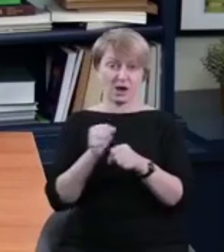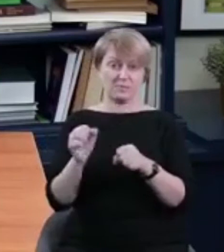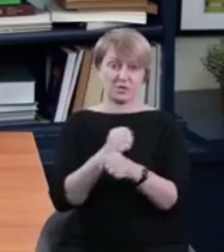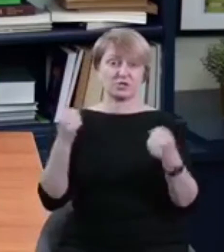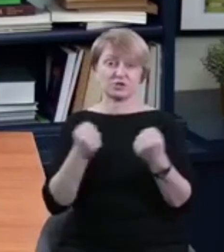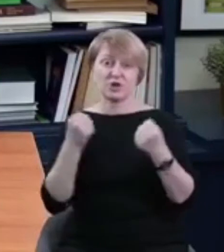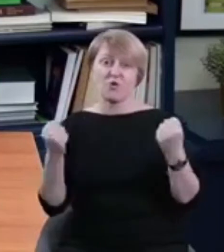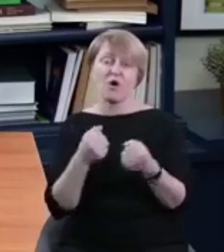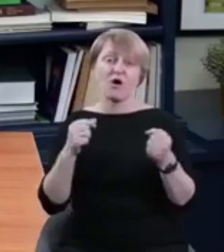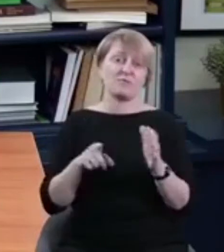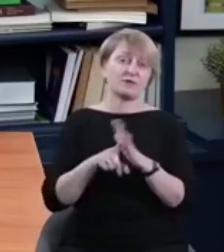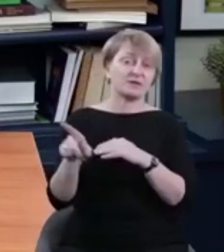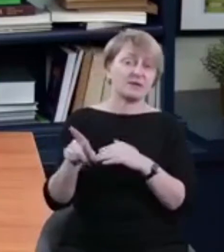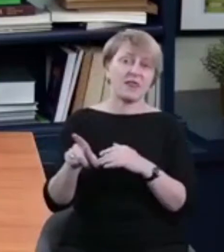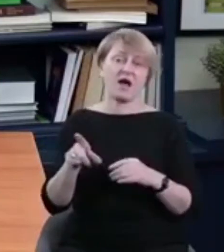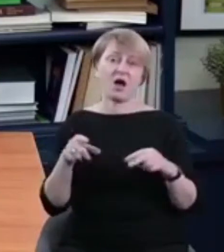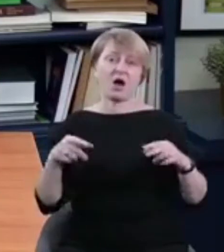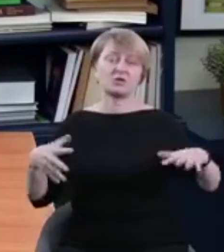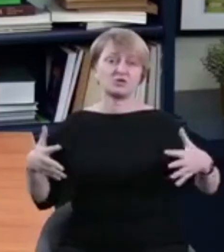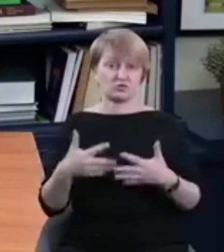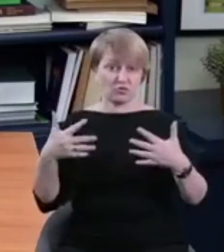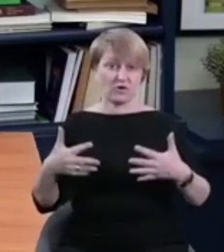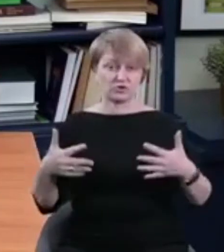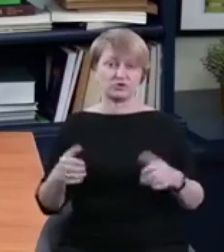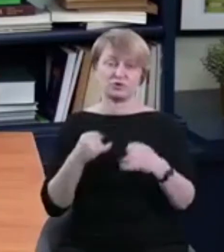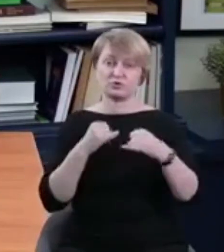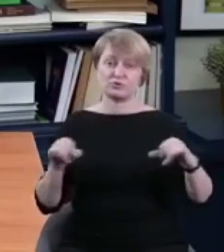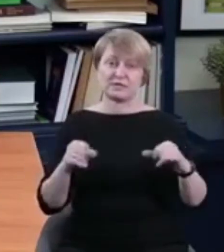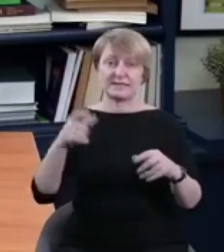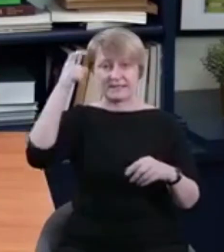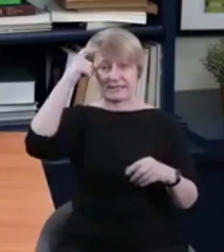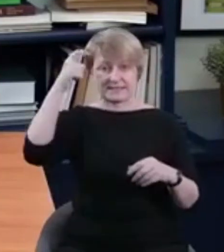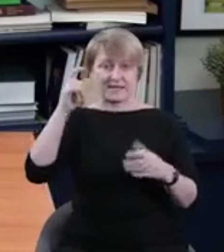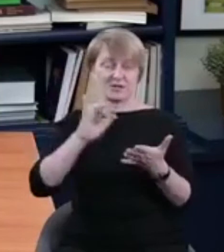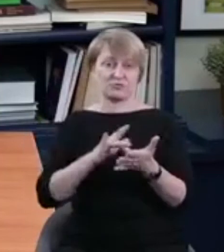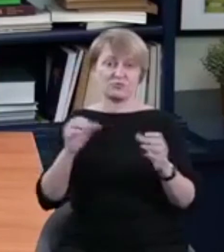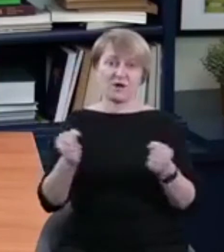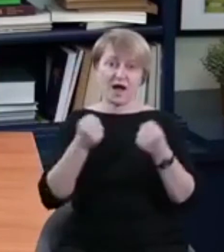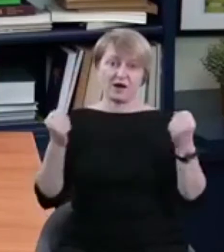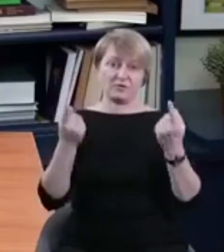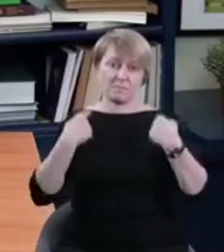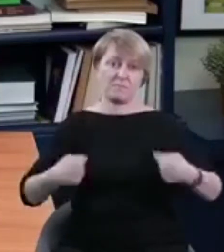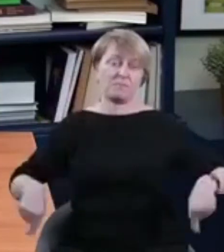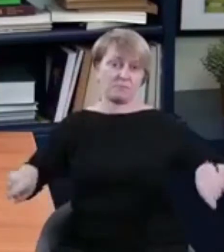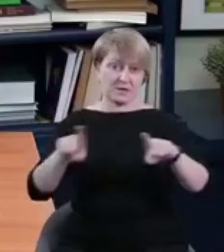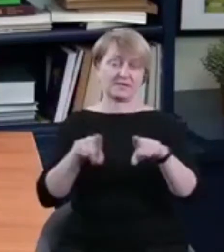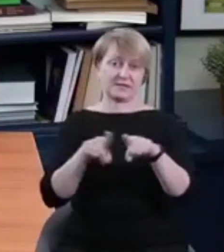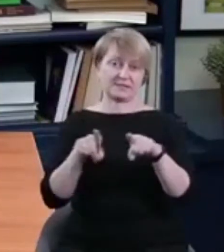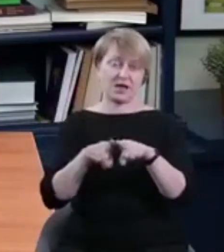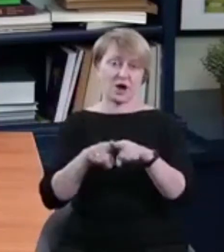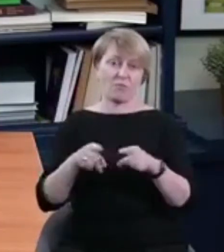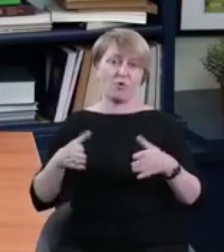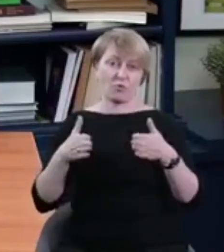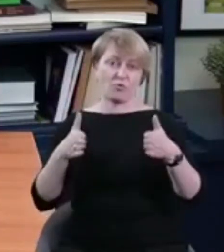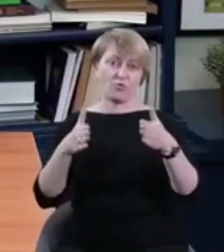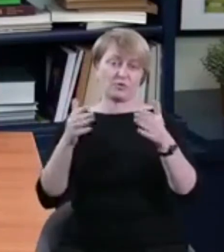wspieramy organizacje pozarządowe i centrum aktywne aktywności obywatelskiej która jest po drugiej stronie ulicy krakowskiej nowy budynek